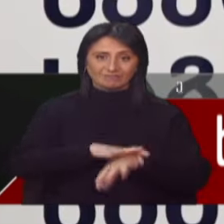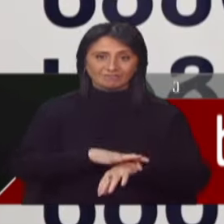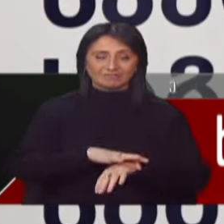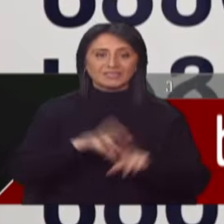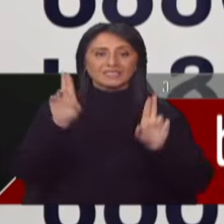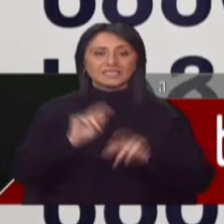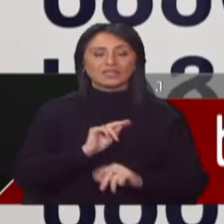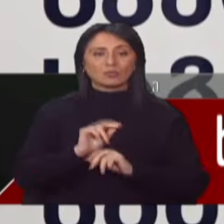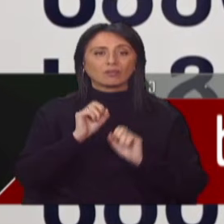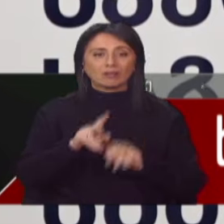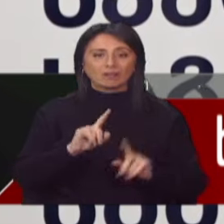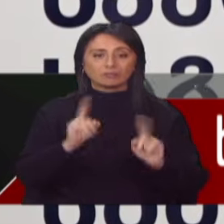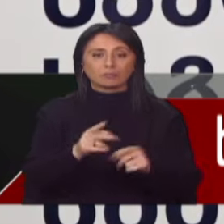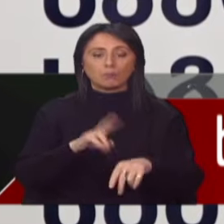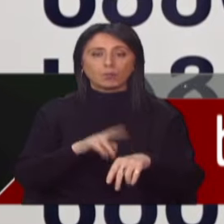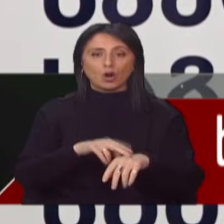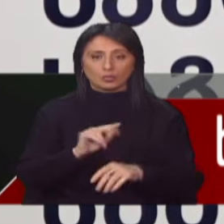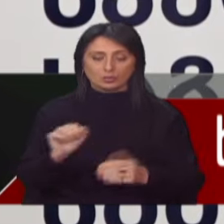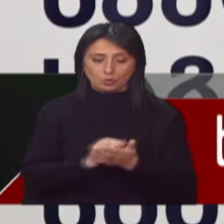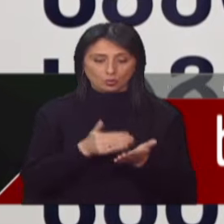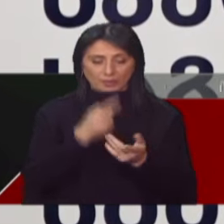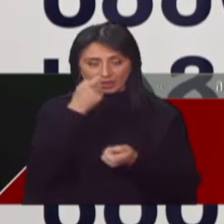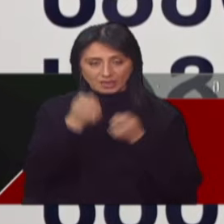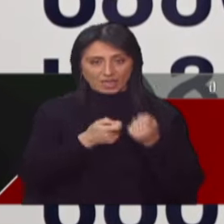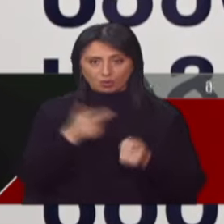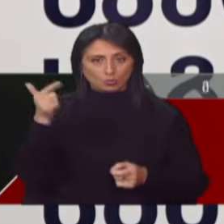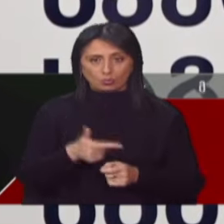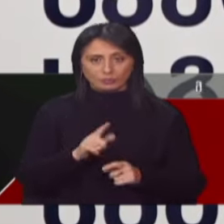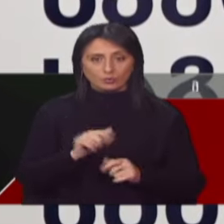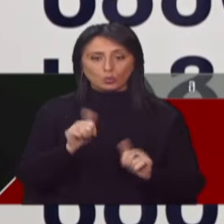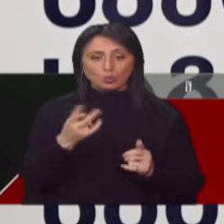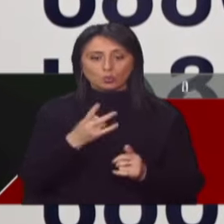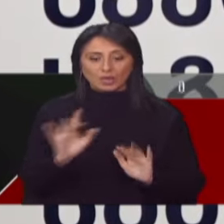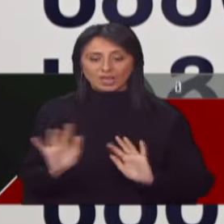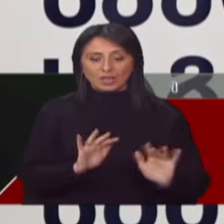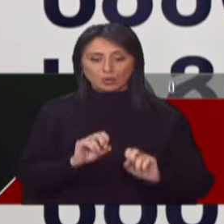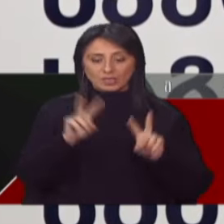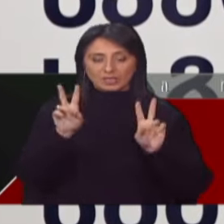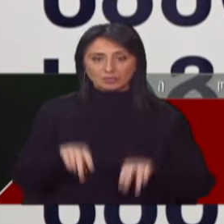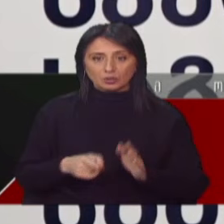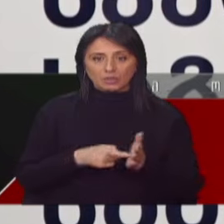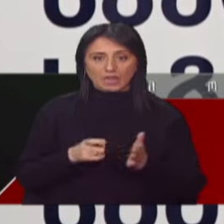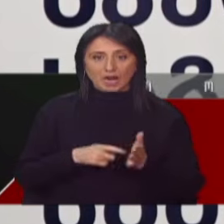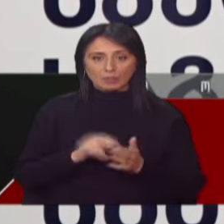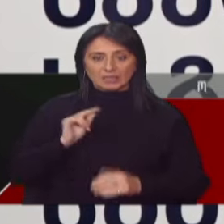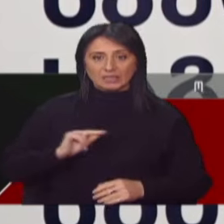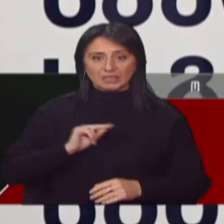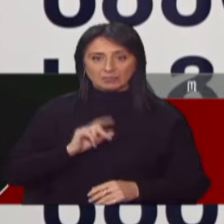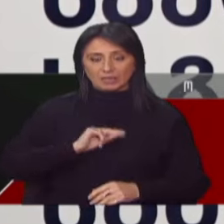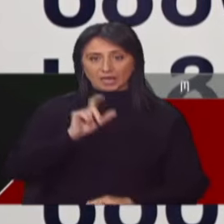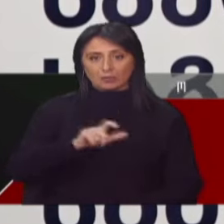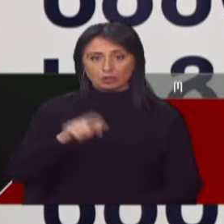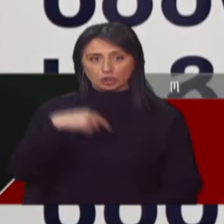gamoqenebis standardis gansazrvel sakhemtsvanelo dokumentshi detaluradaa gatserili to rogor unda imokmedon special Sagamuzevo, Samsahuris,